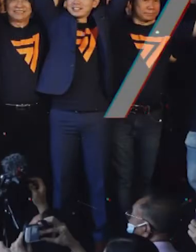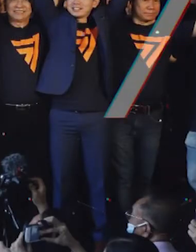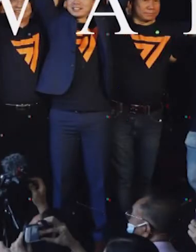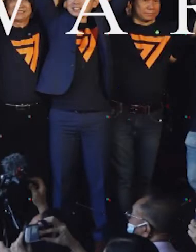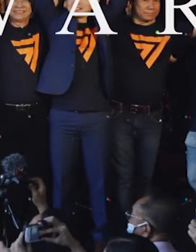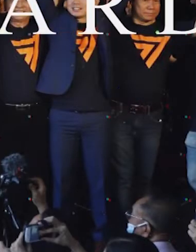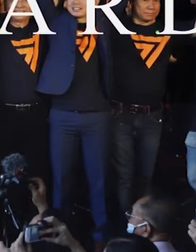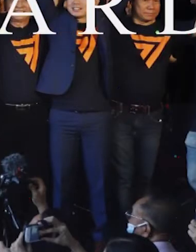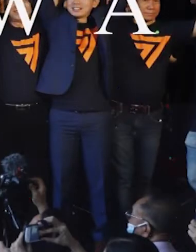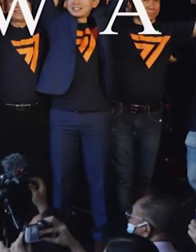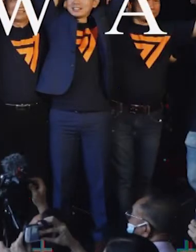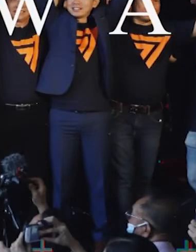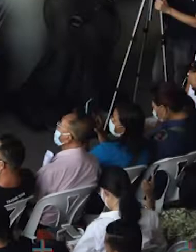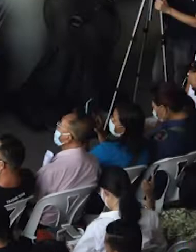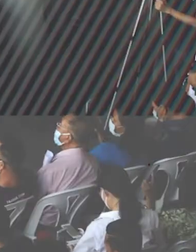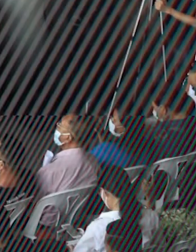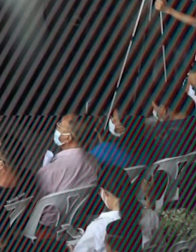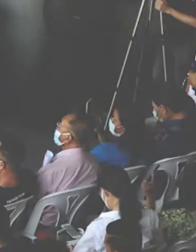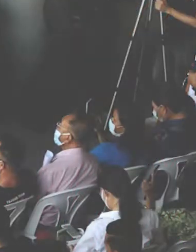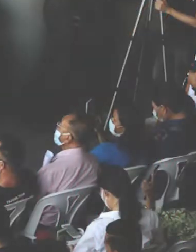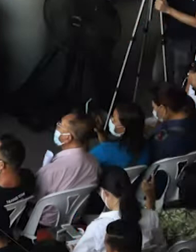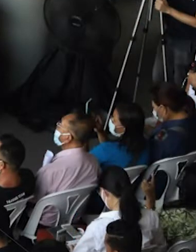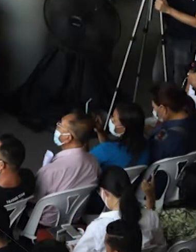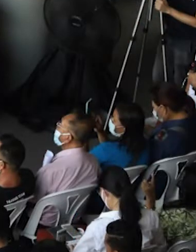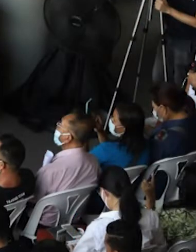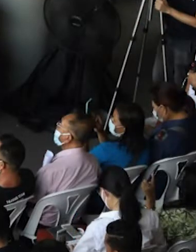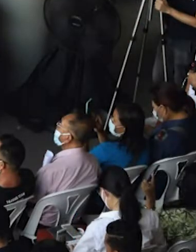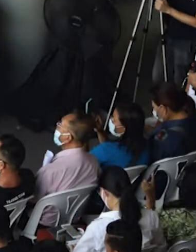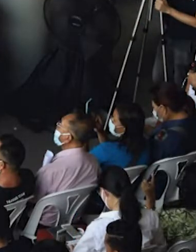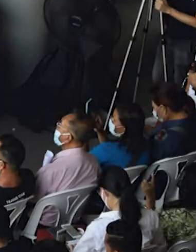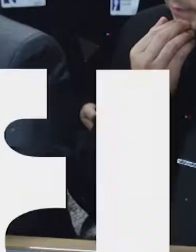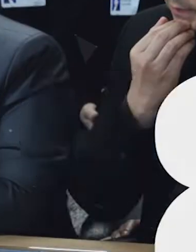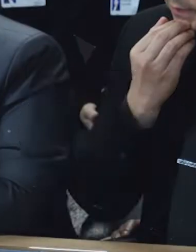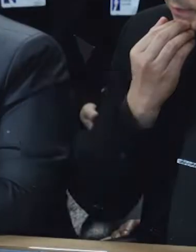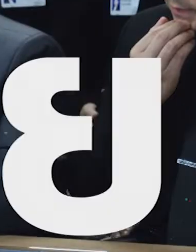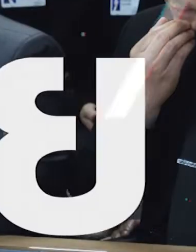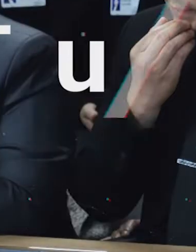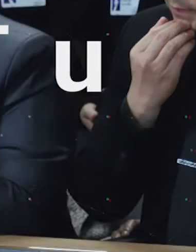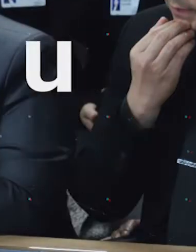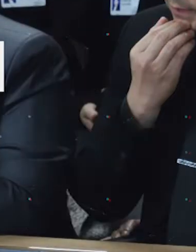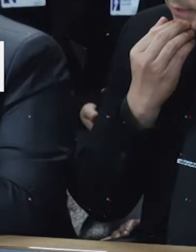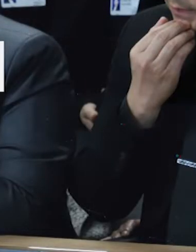ทอ์บ WILLIAMS